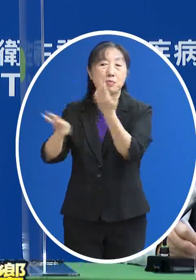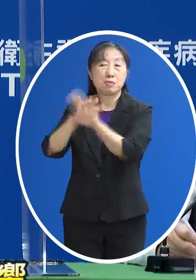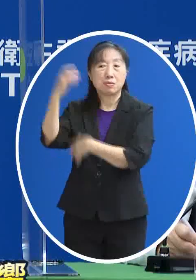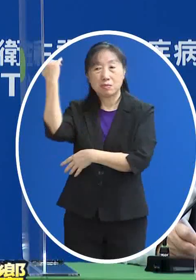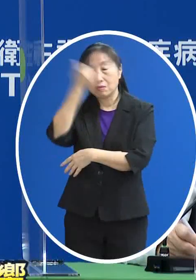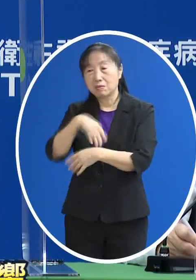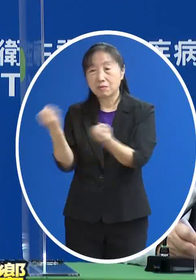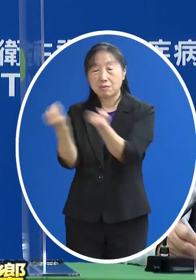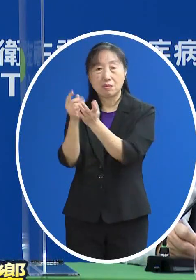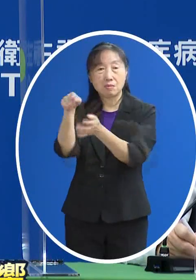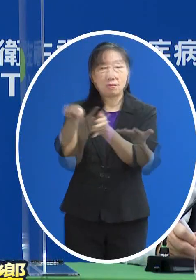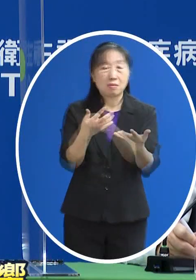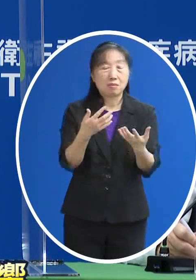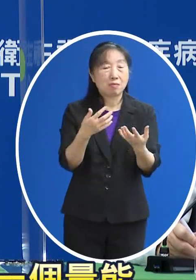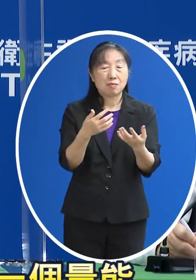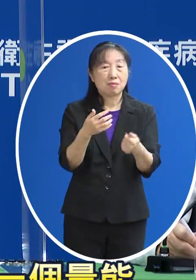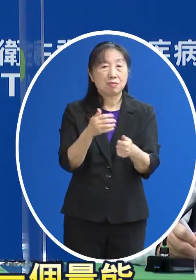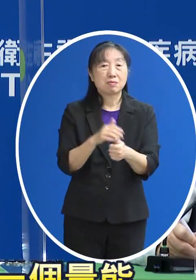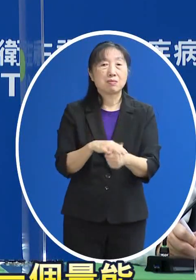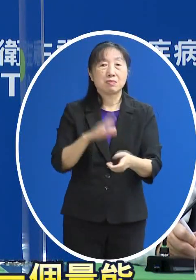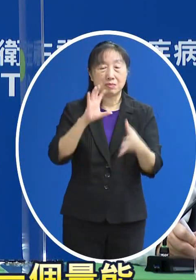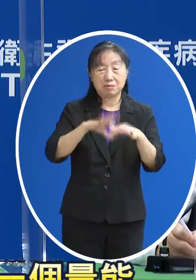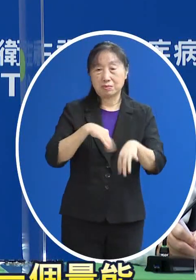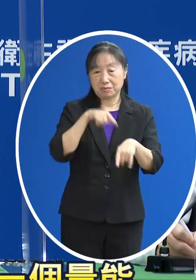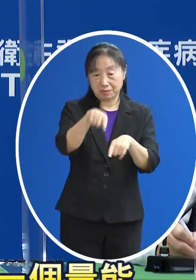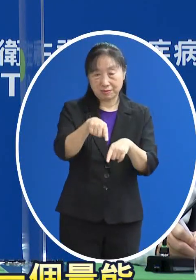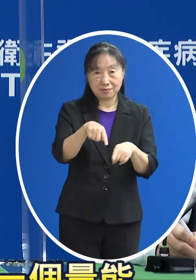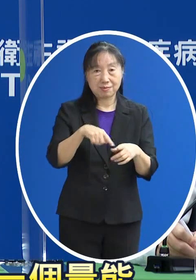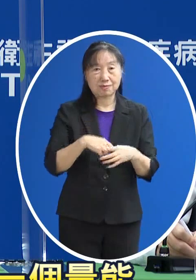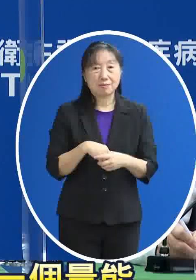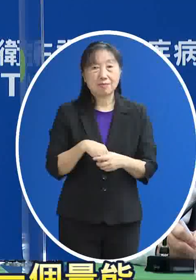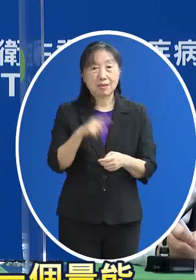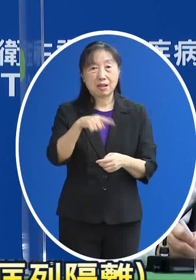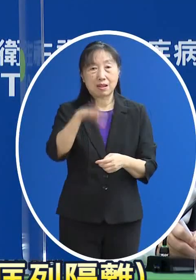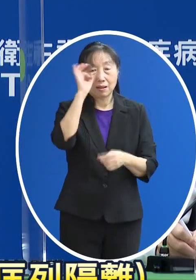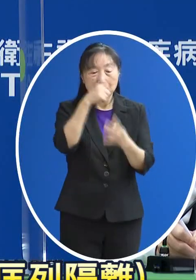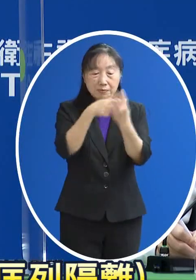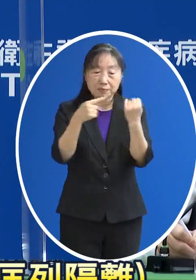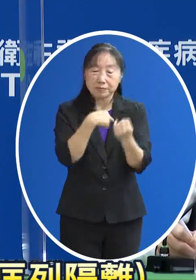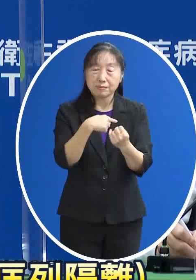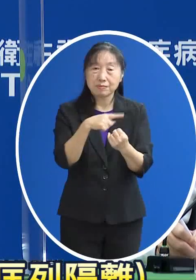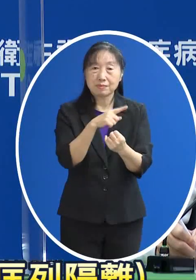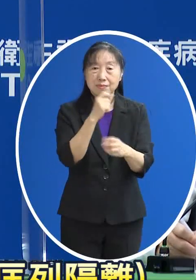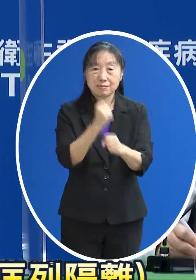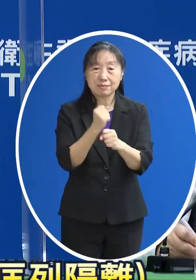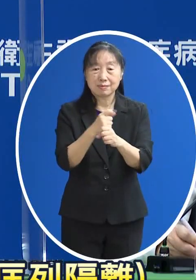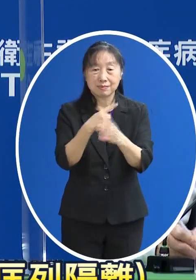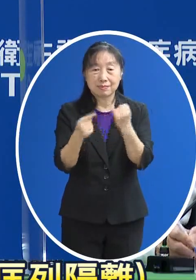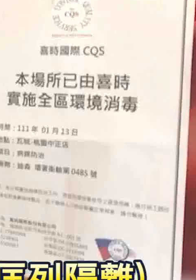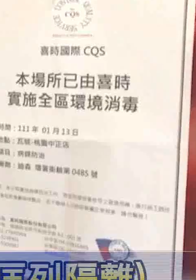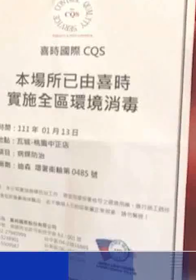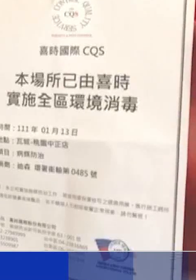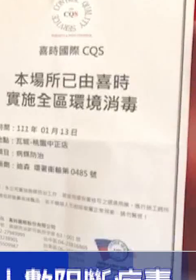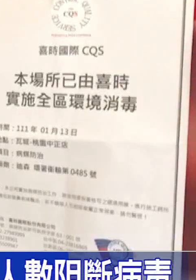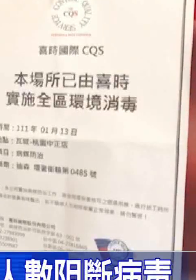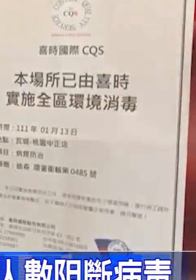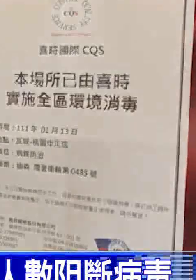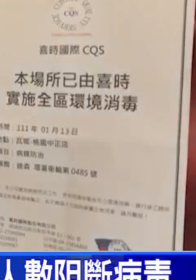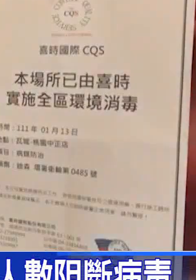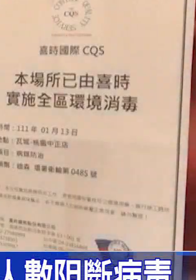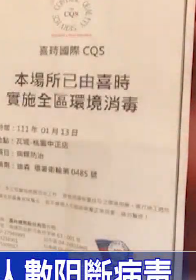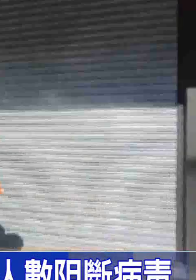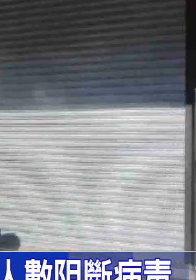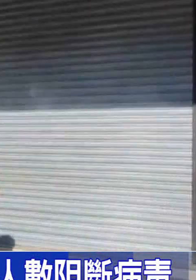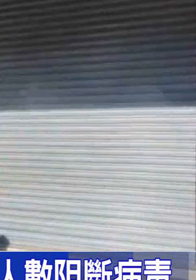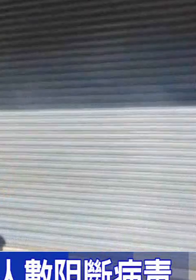候，会产生很大的影响。那这都根据在这时候的一个量能，才把它能够这样子来放大。 本土疫情多